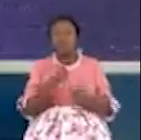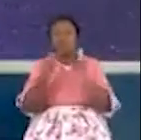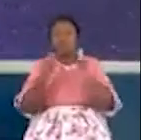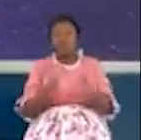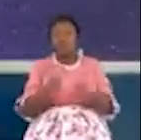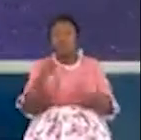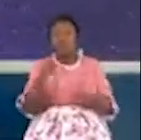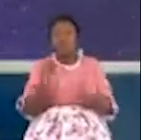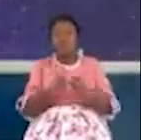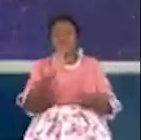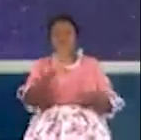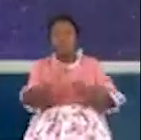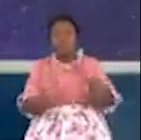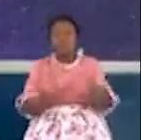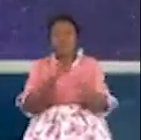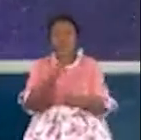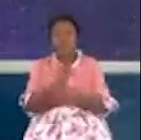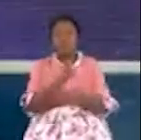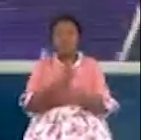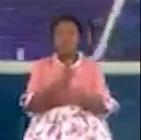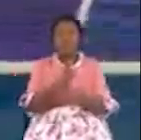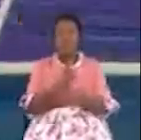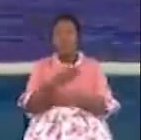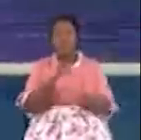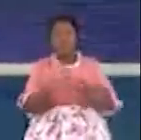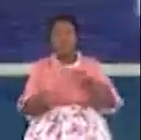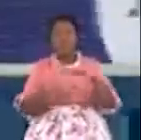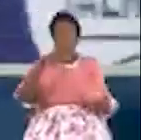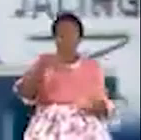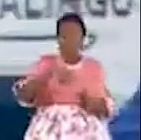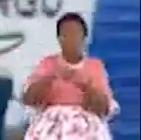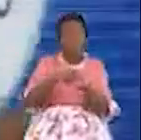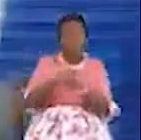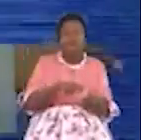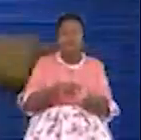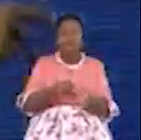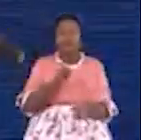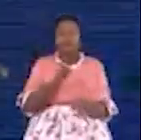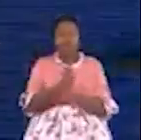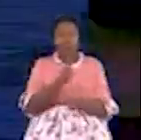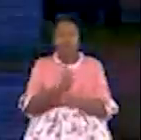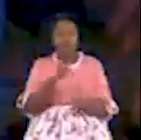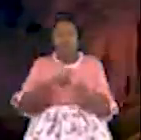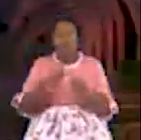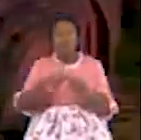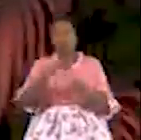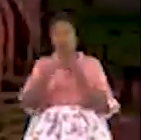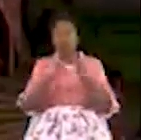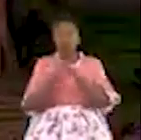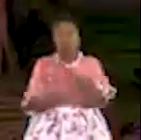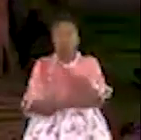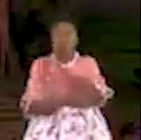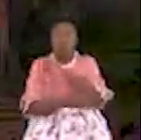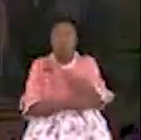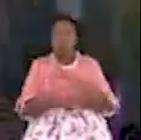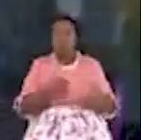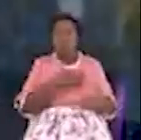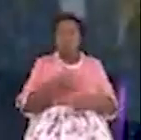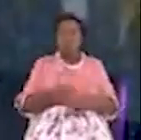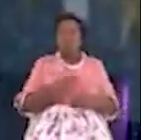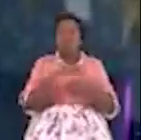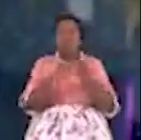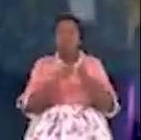wee guzozi ike. Ọnwa niile na nwale niile nke na-eme ka okwukwe gị daa